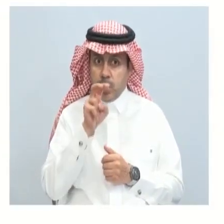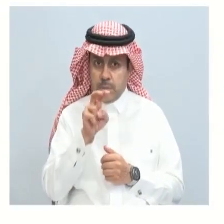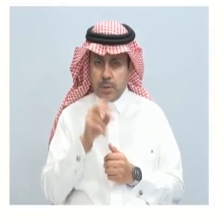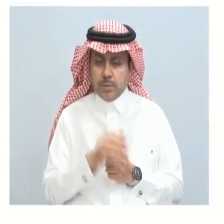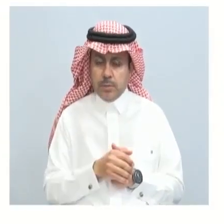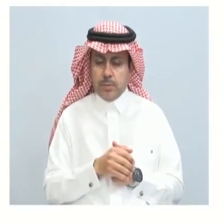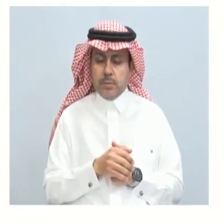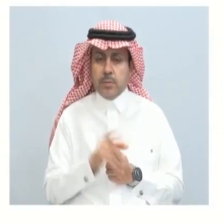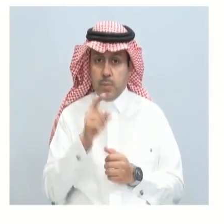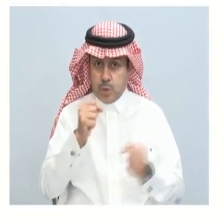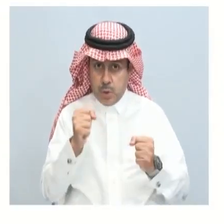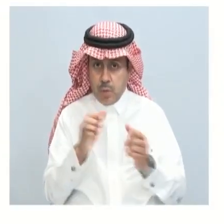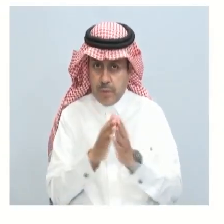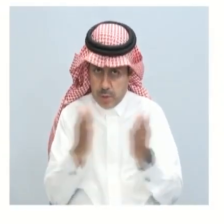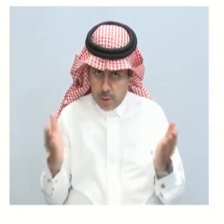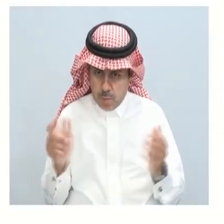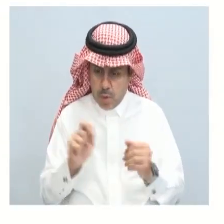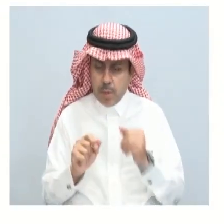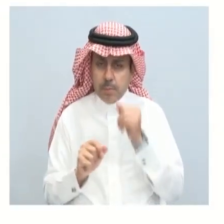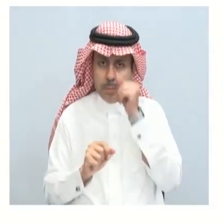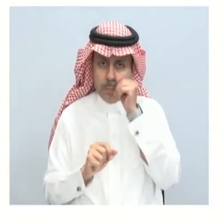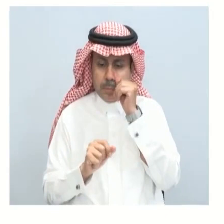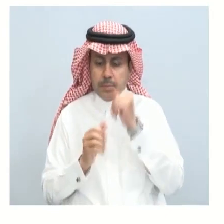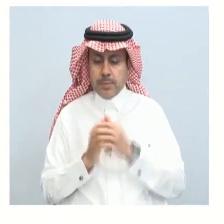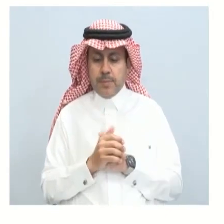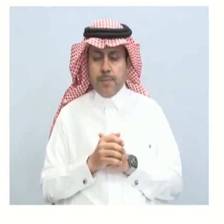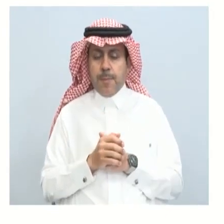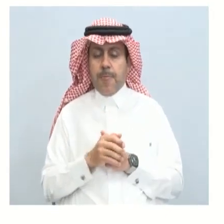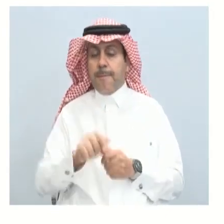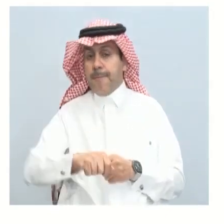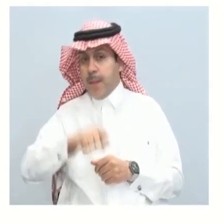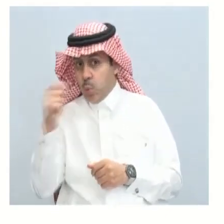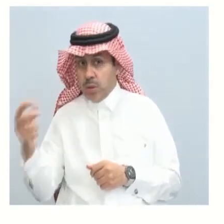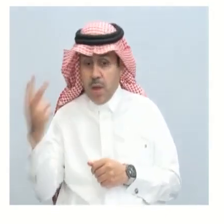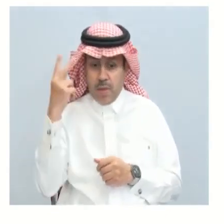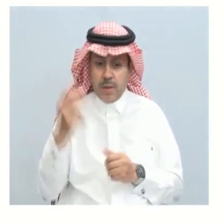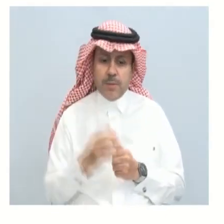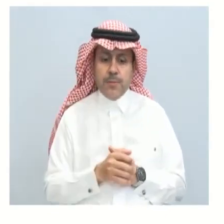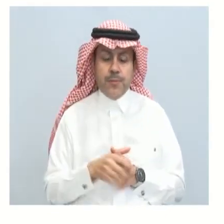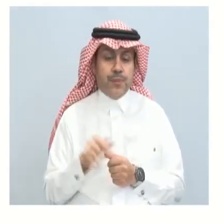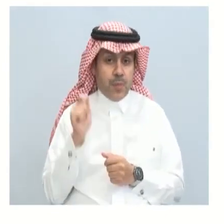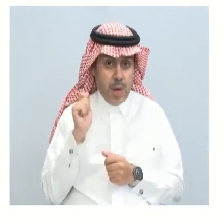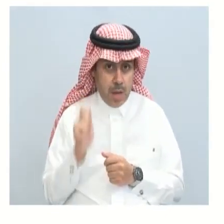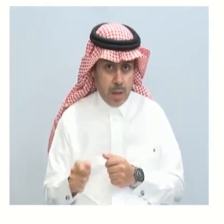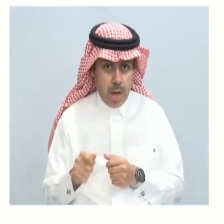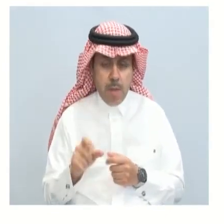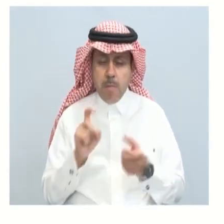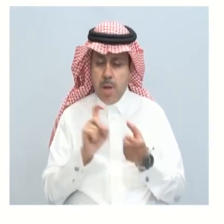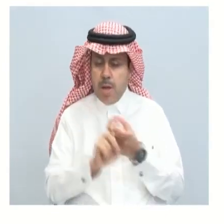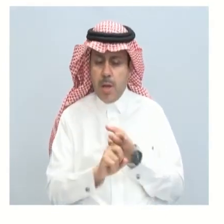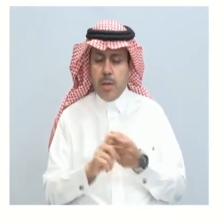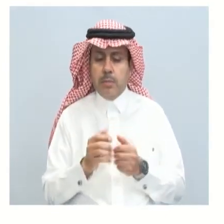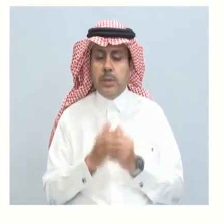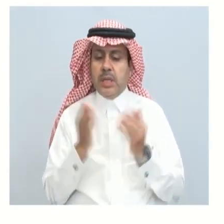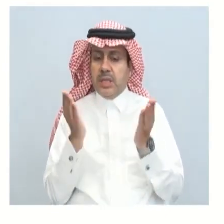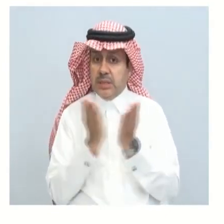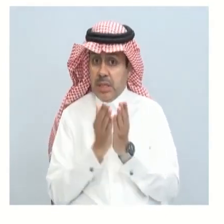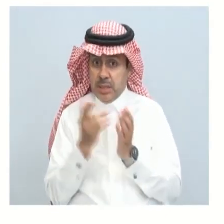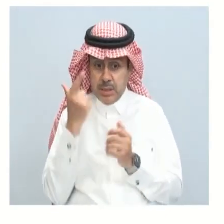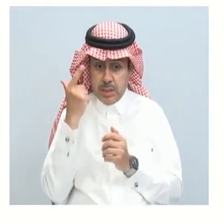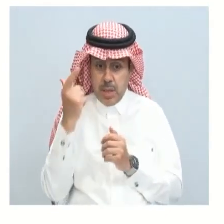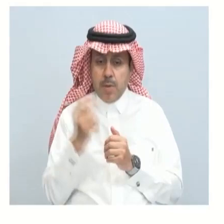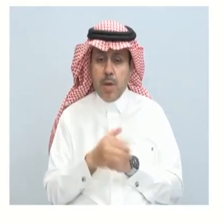الله فيكم اذا على بركه الله نحن في الوحده الثانيه في احكام النكاح والدرس السابع